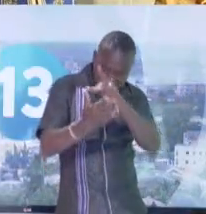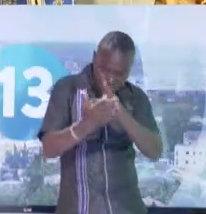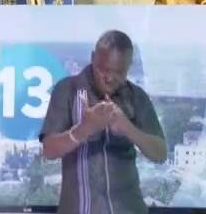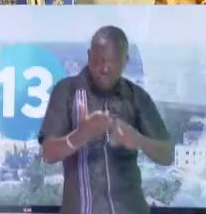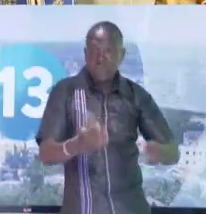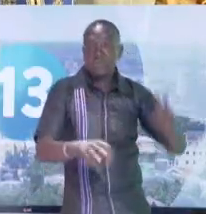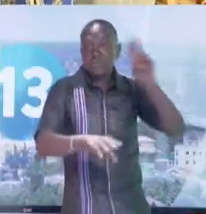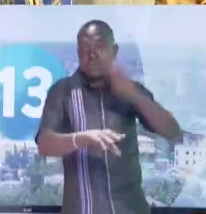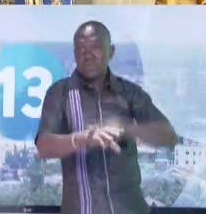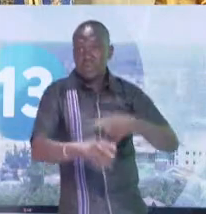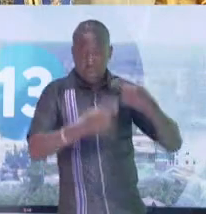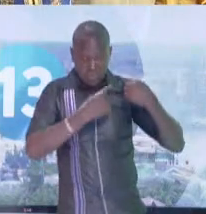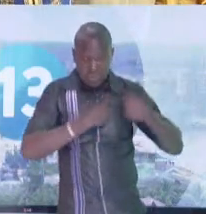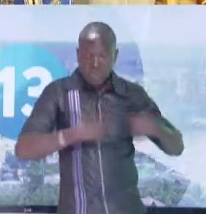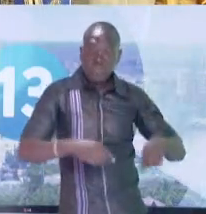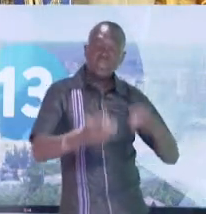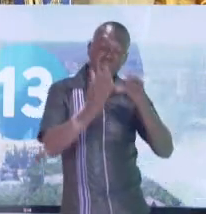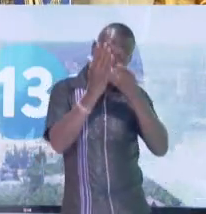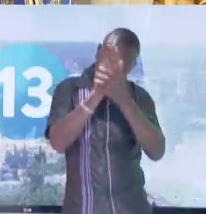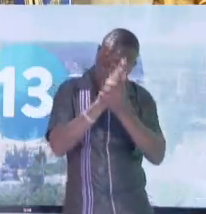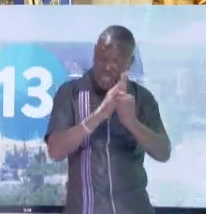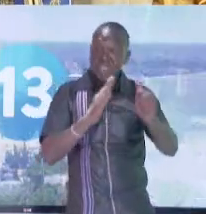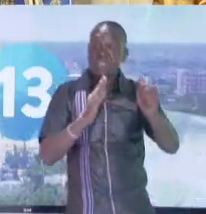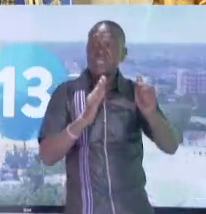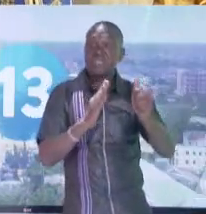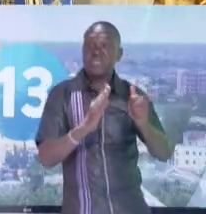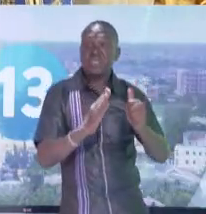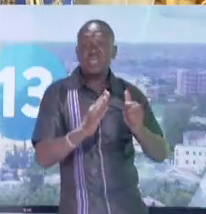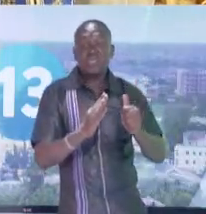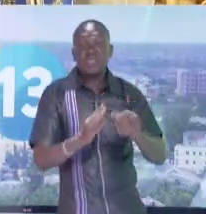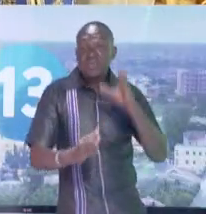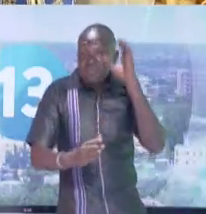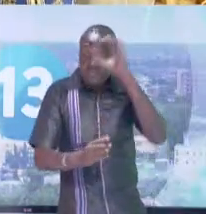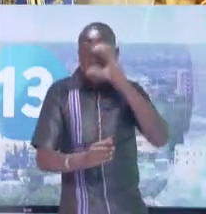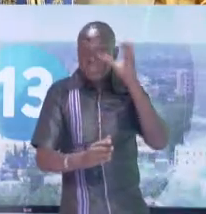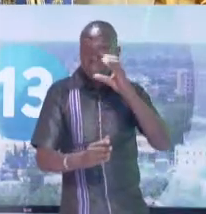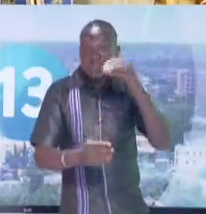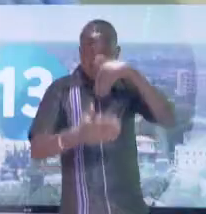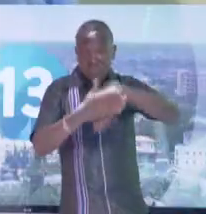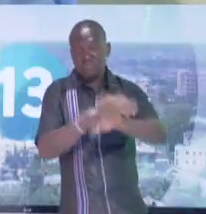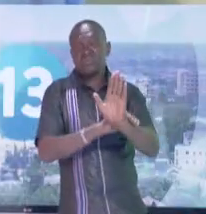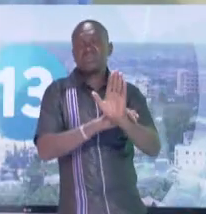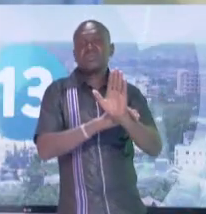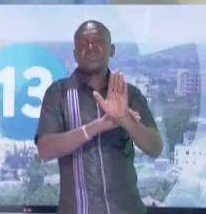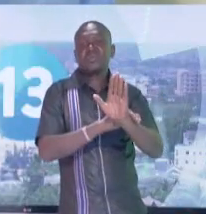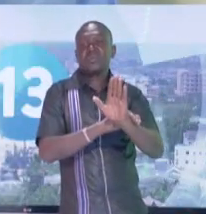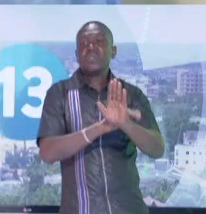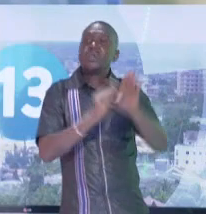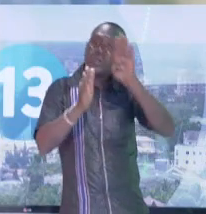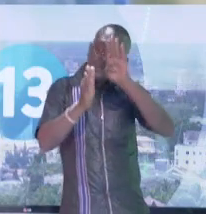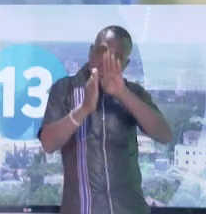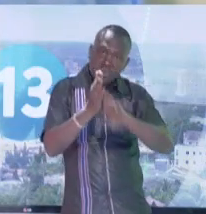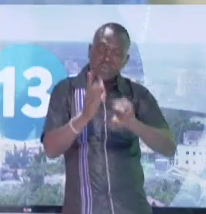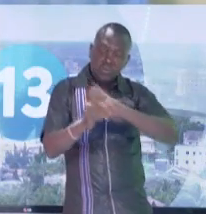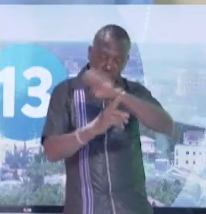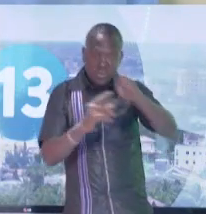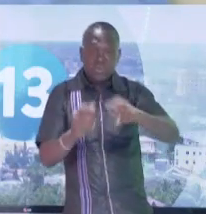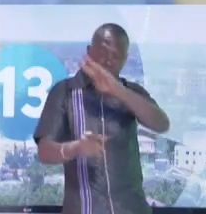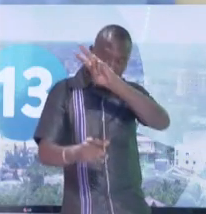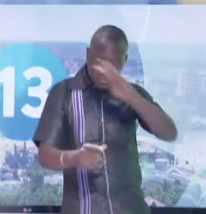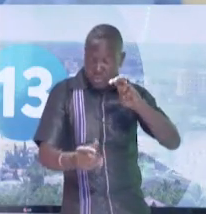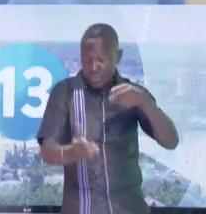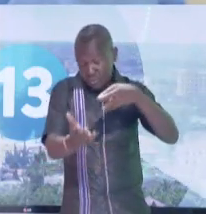poser ce que les spécialistes appellent un stent, il faut chercher dans au moins autour de 2 millions. Et donc